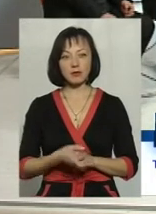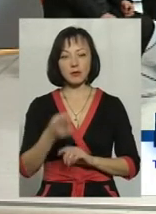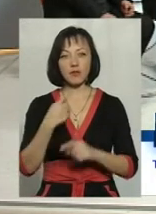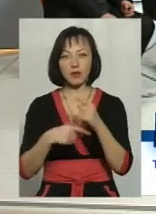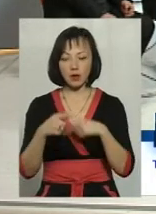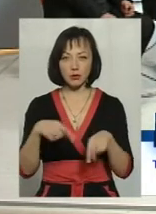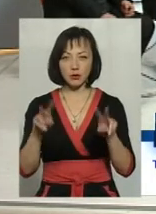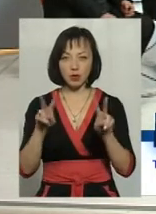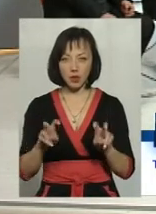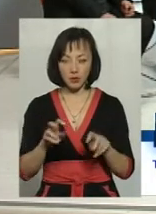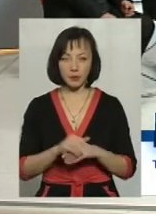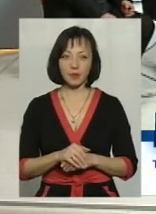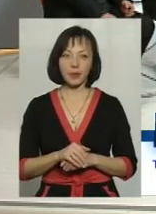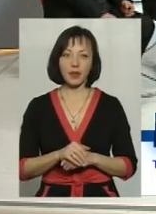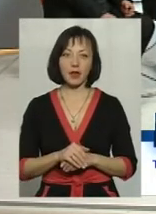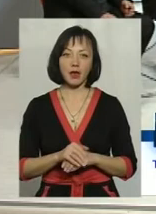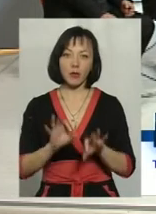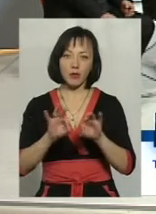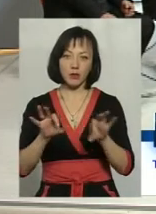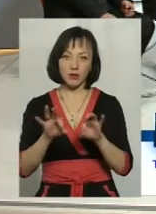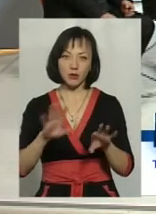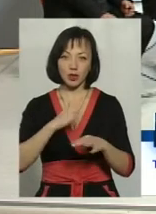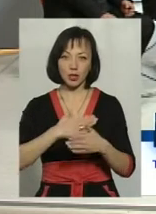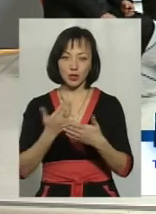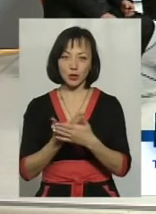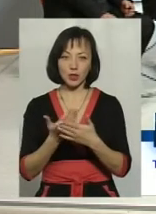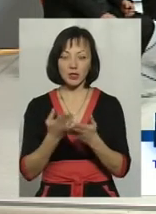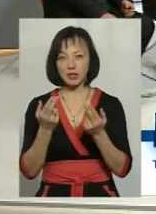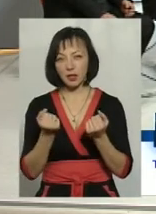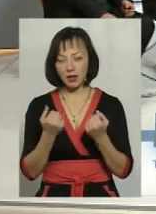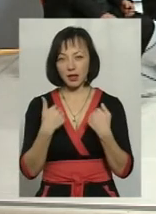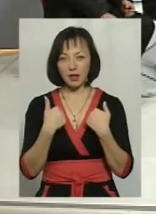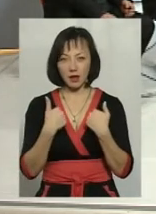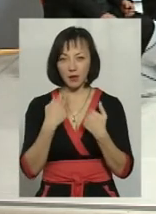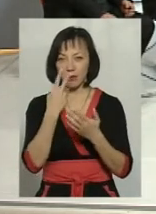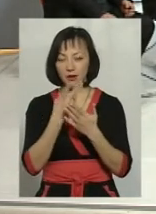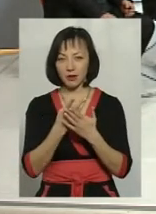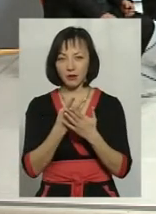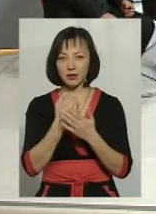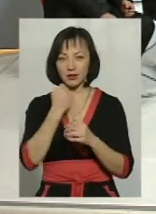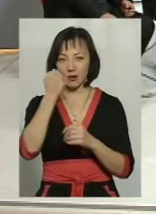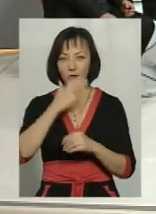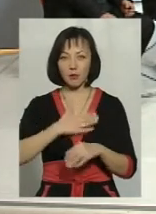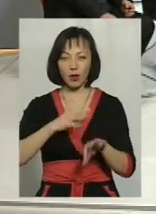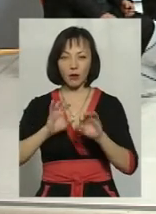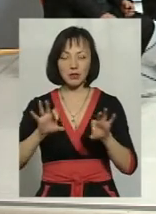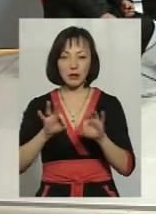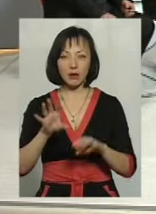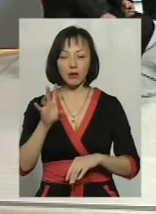І, пане Віктор, прокоментуєте якось наш матеріал? Так, там я бачу, дякую, мій коментар був,